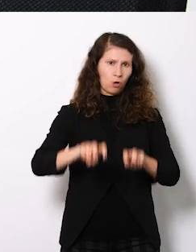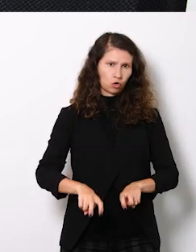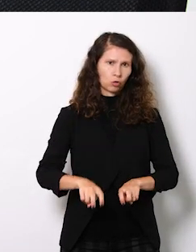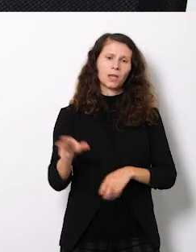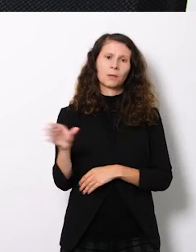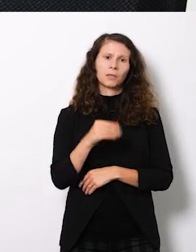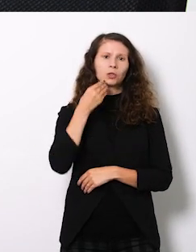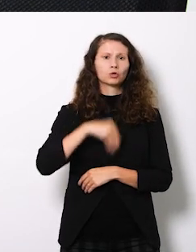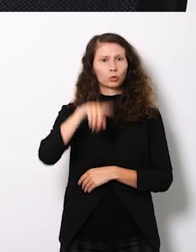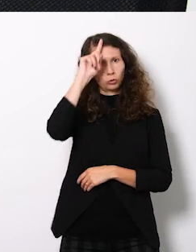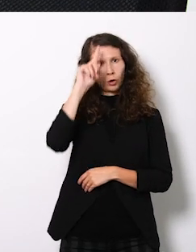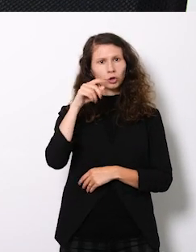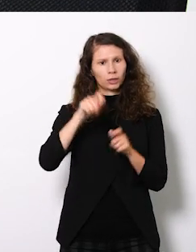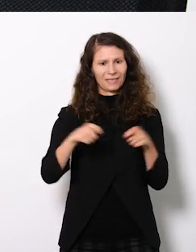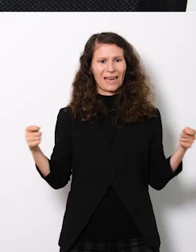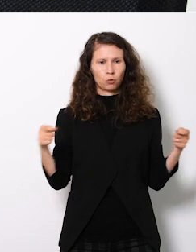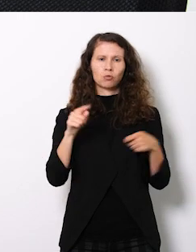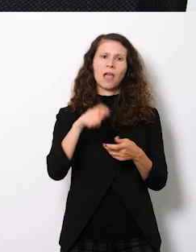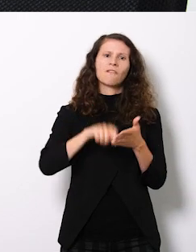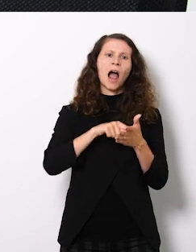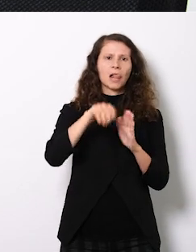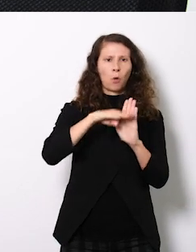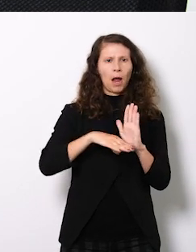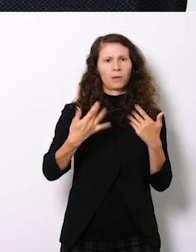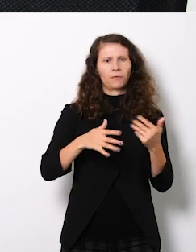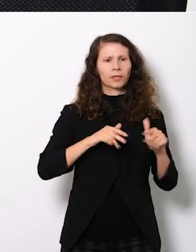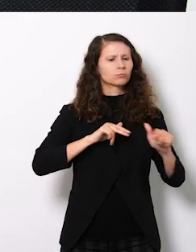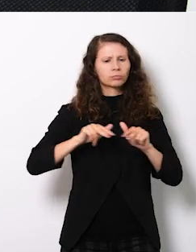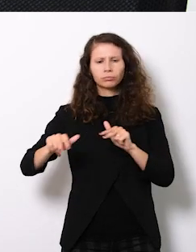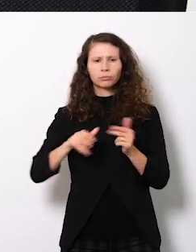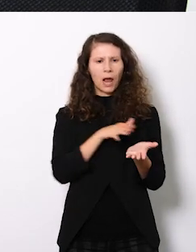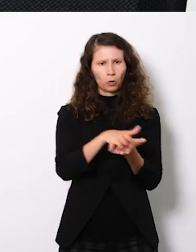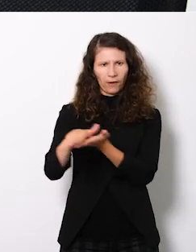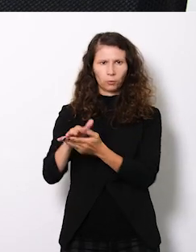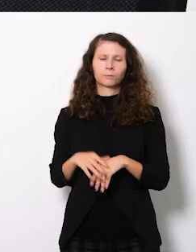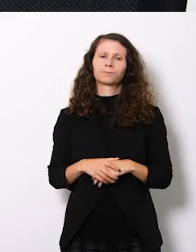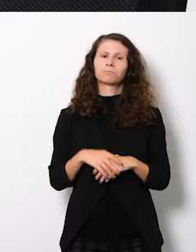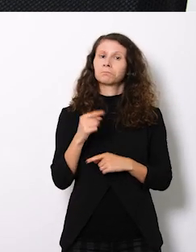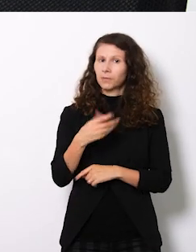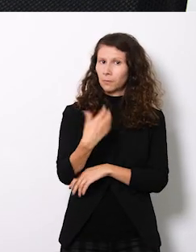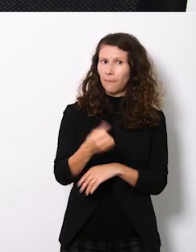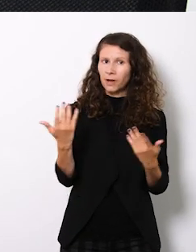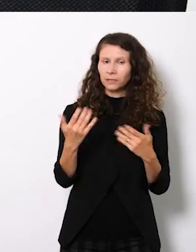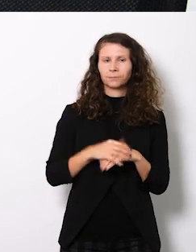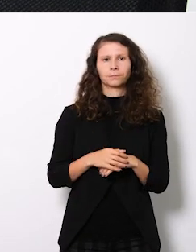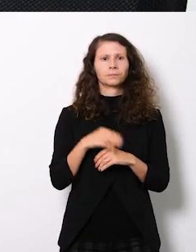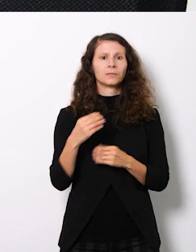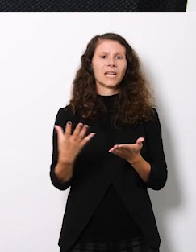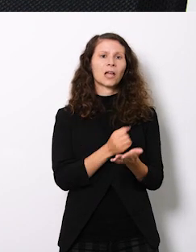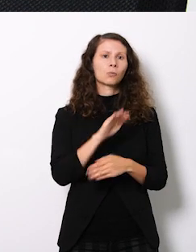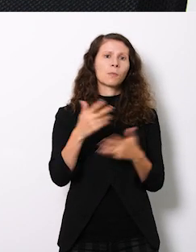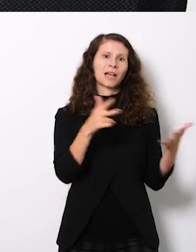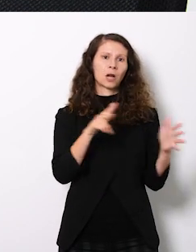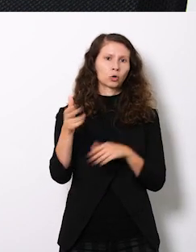gemeinsam mit der Süddeutschen Zeitung die Wahlprogramme ausgewertet und unter anderem ermittelt, dass sie eben Einkommen, die über 8.000